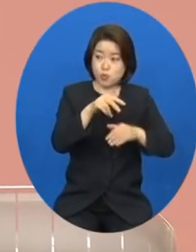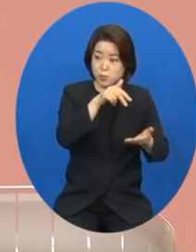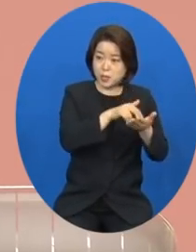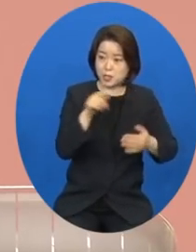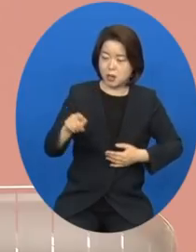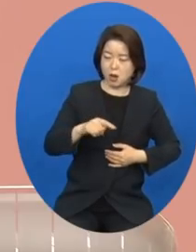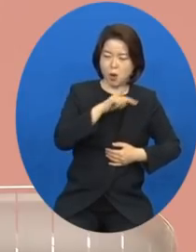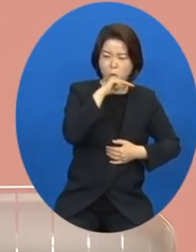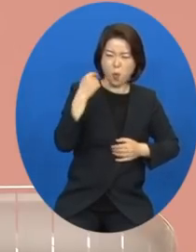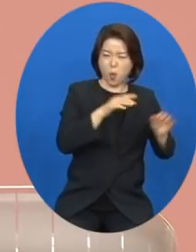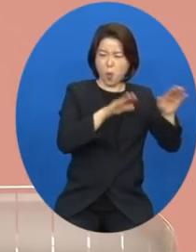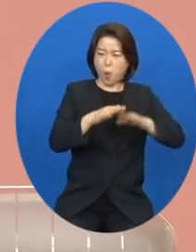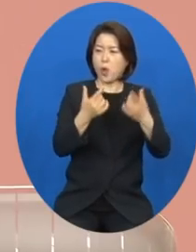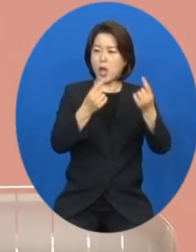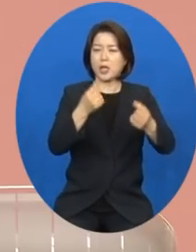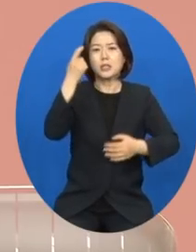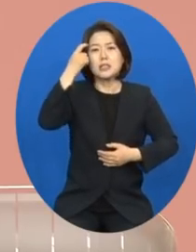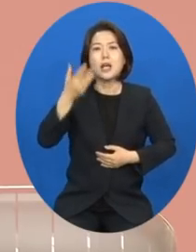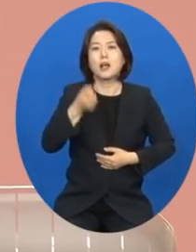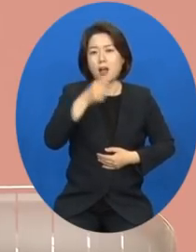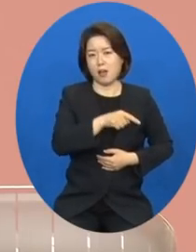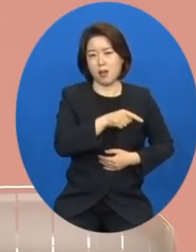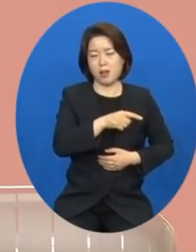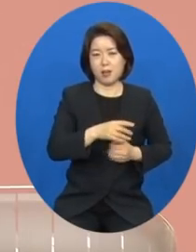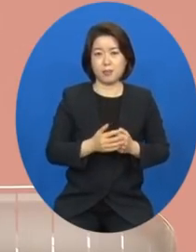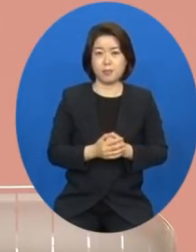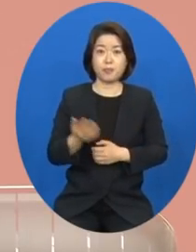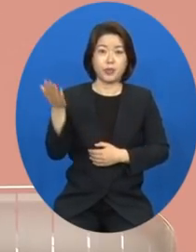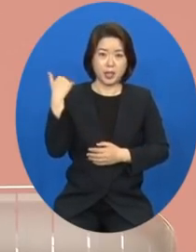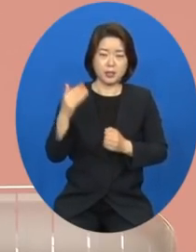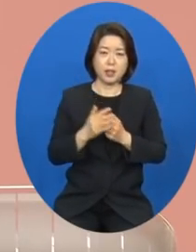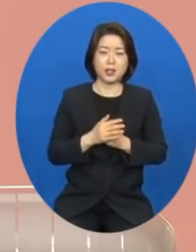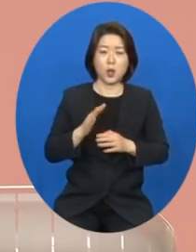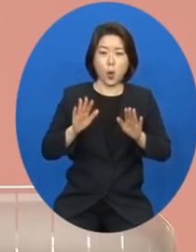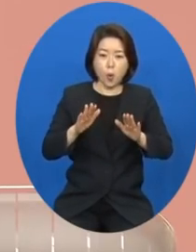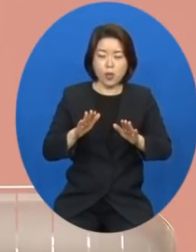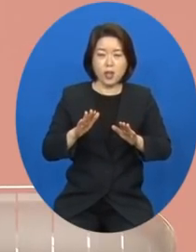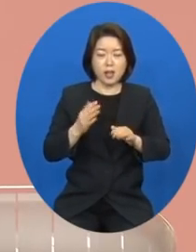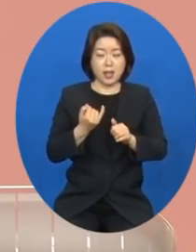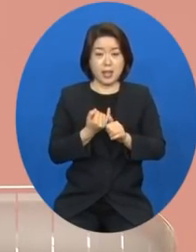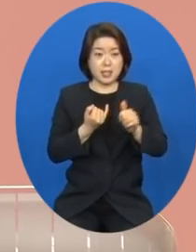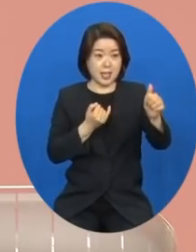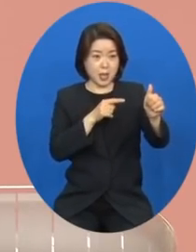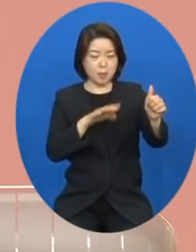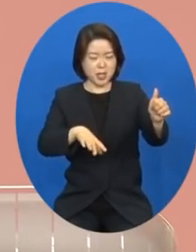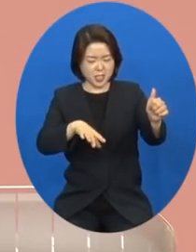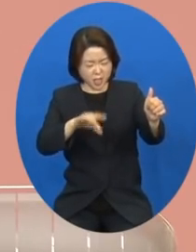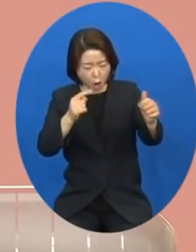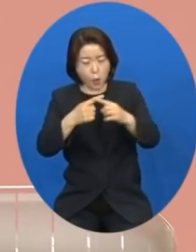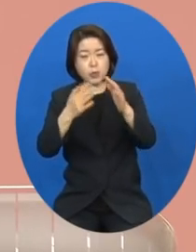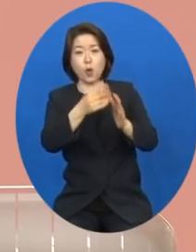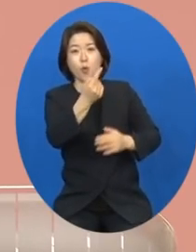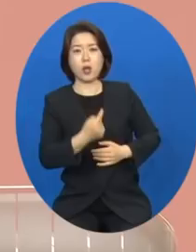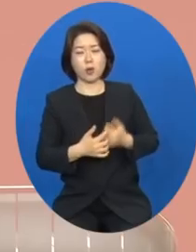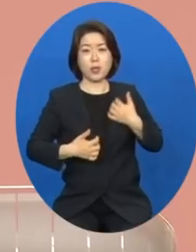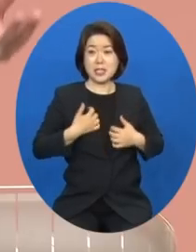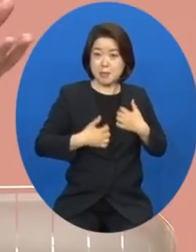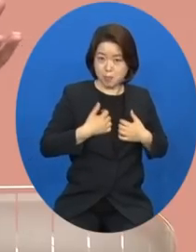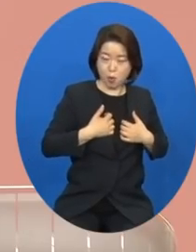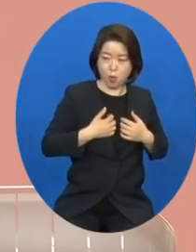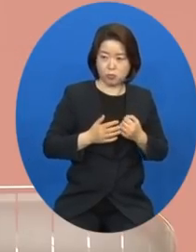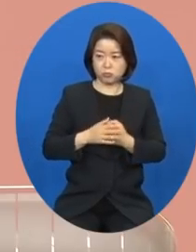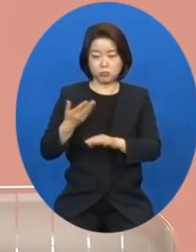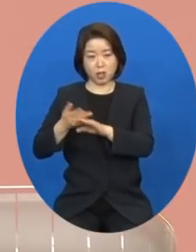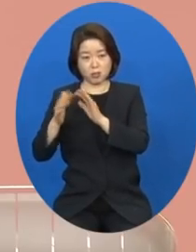입니다 몇 달 전에 어떤분이 그러셨어요 우리 남편이 오늘 처음 교회 나왔어요 얼마나 기뻤는지 근데 어떤분이